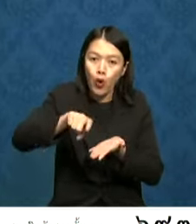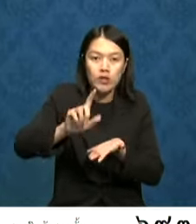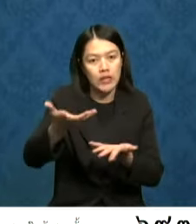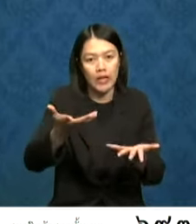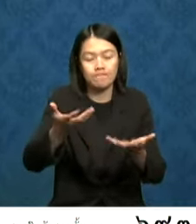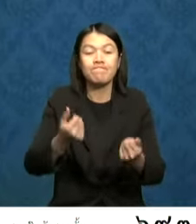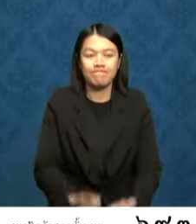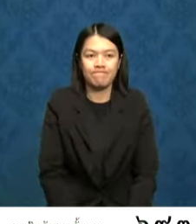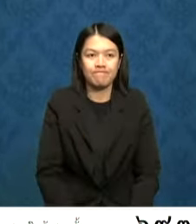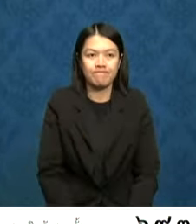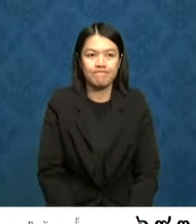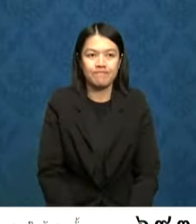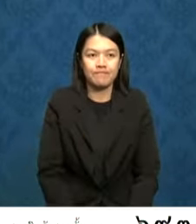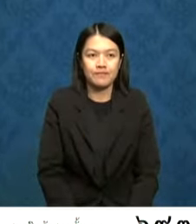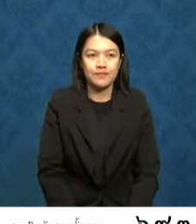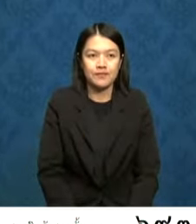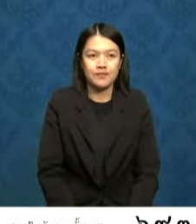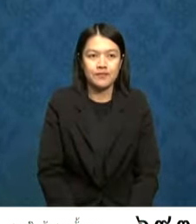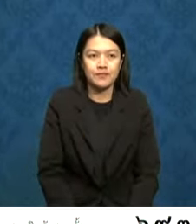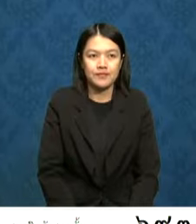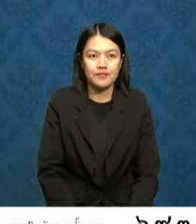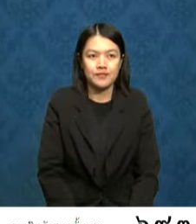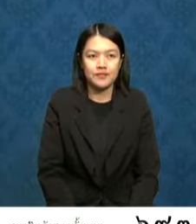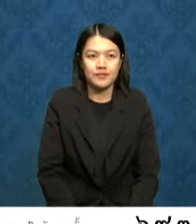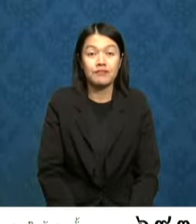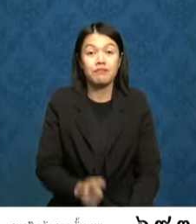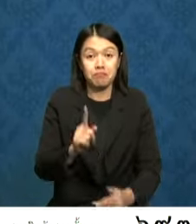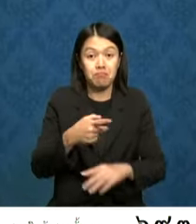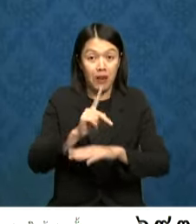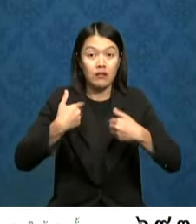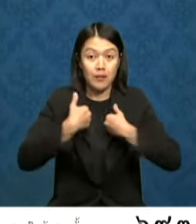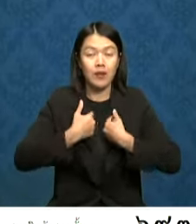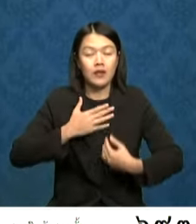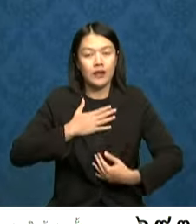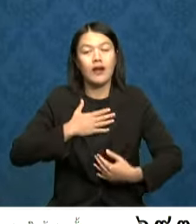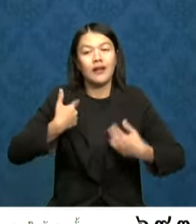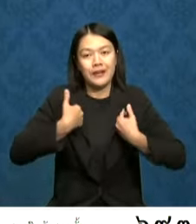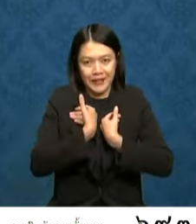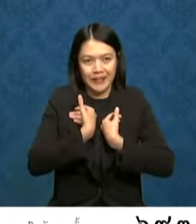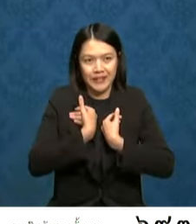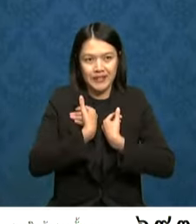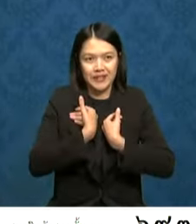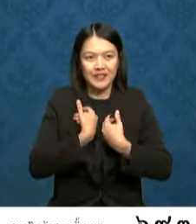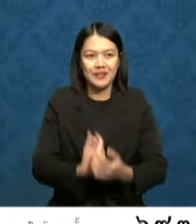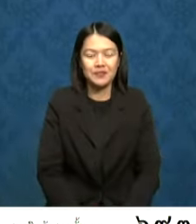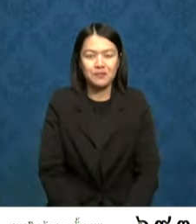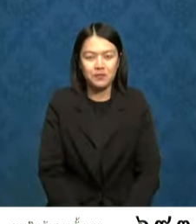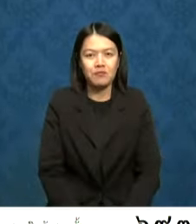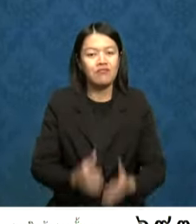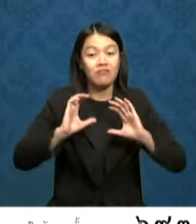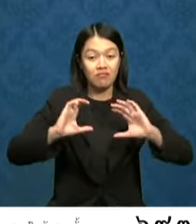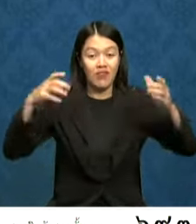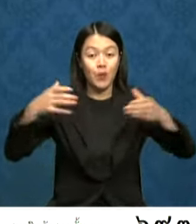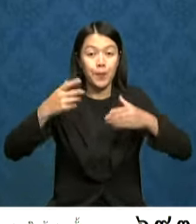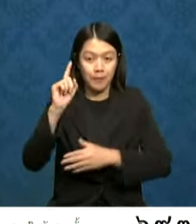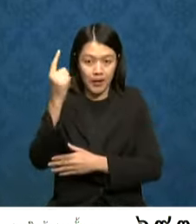walletค่ะท่านาเหนื่อยมั้ยคะดิฉันยังเหนื่อยเลยค่ะดิฉันคิดว่ารัฐบาลใหม่แล้ว